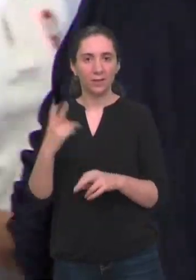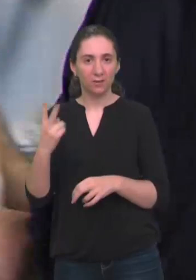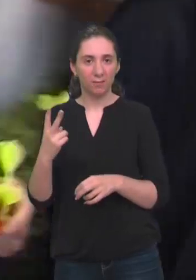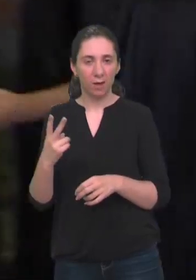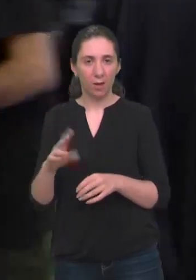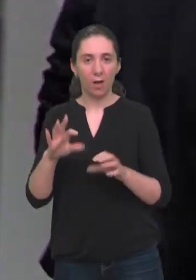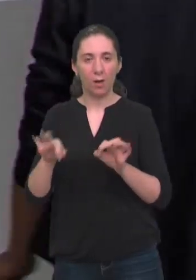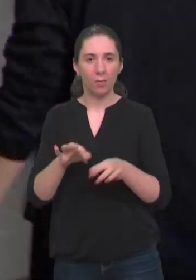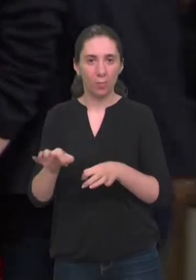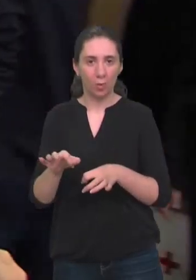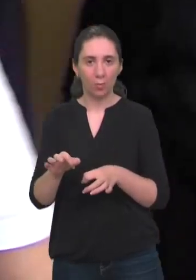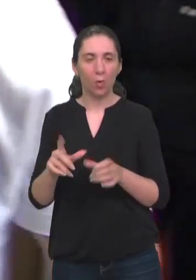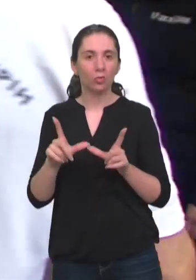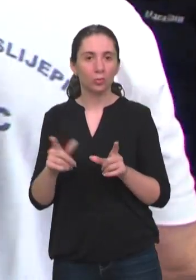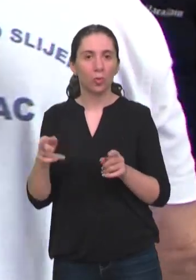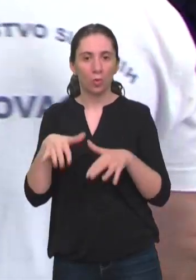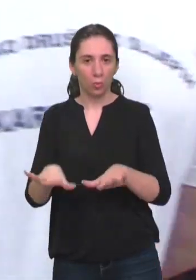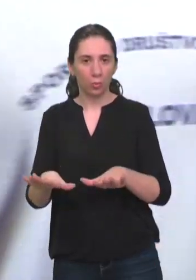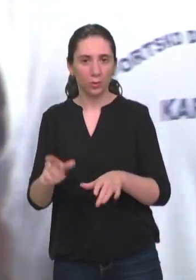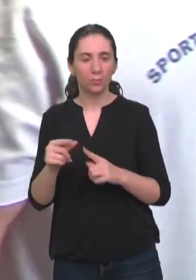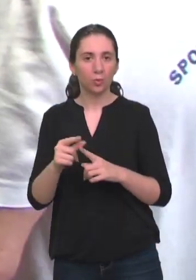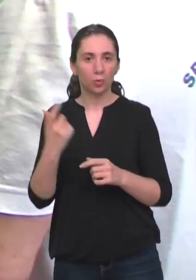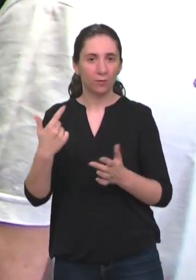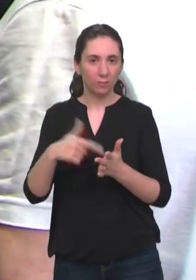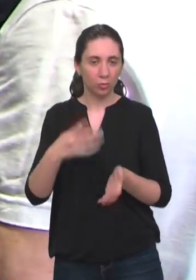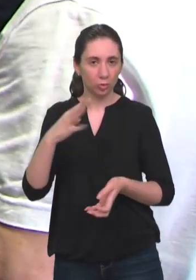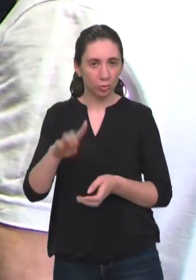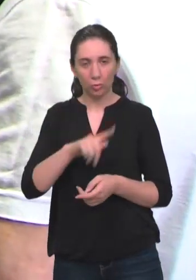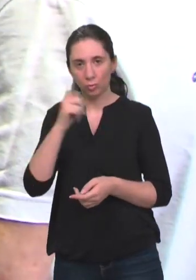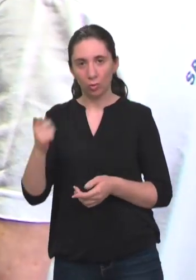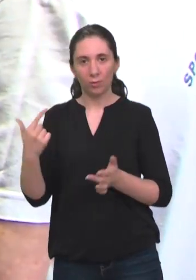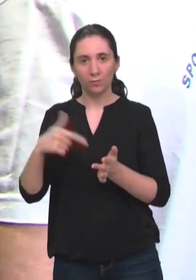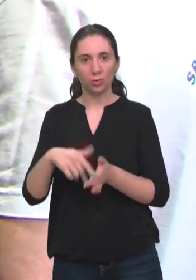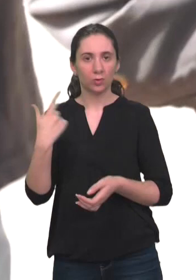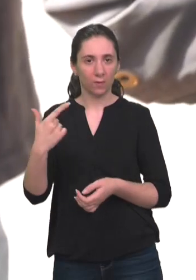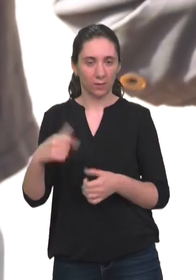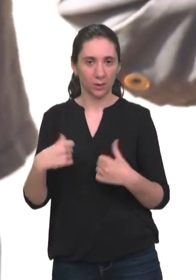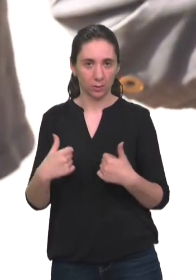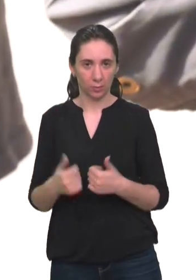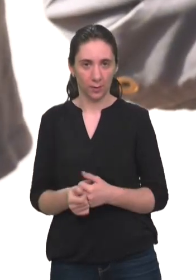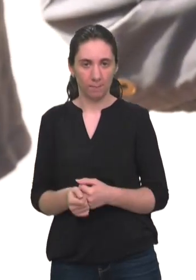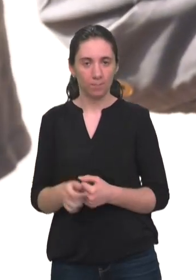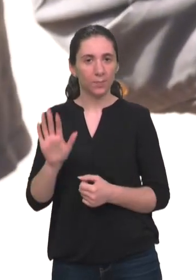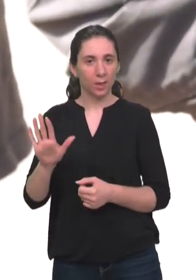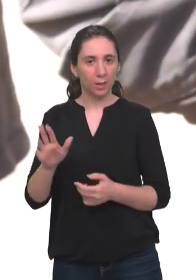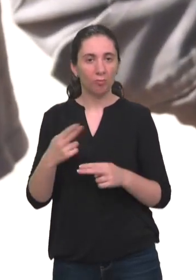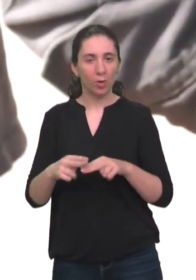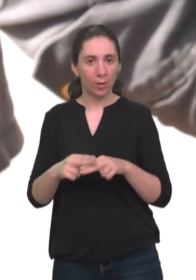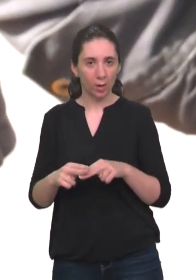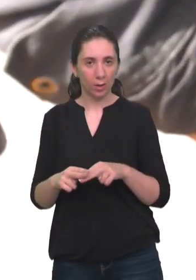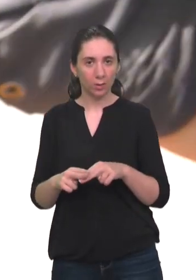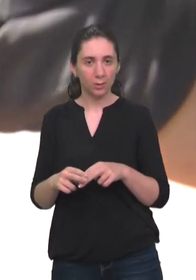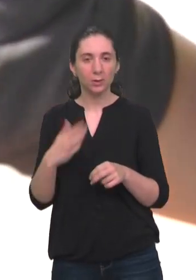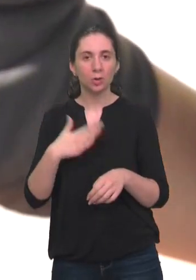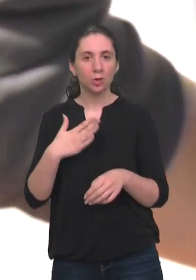program Učinkoviti ljudski potencijali od 2014. do 2020. Njegovom realizacijom namjerava